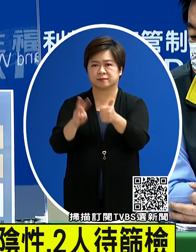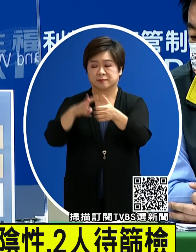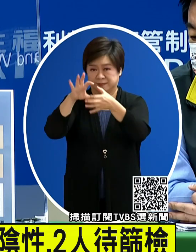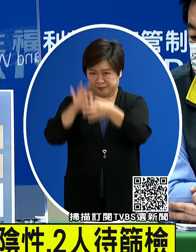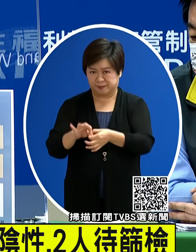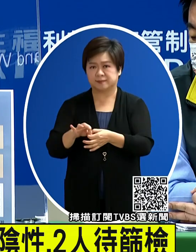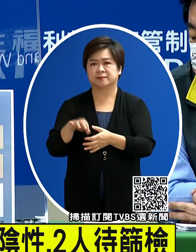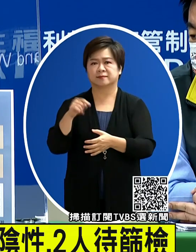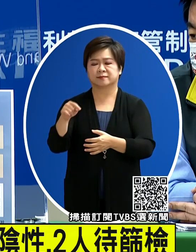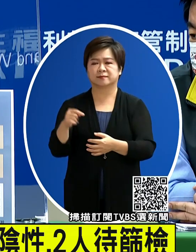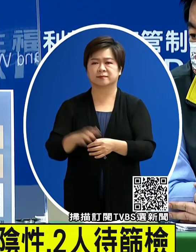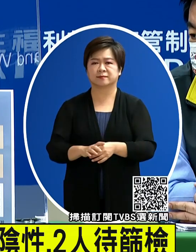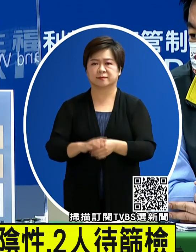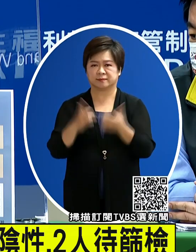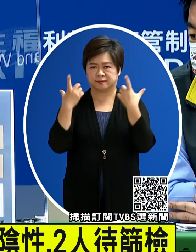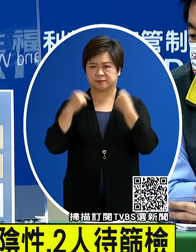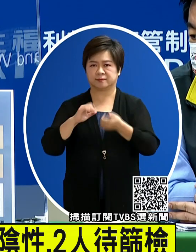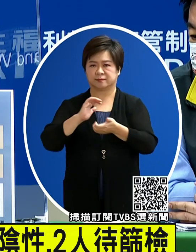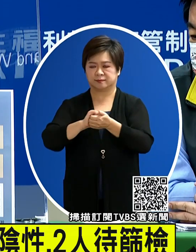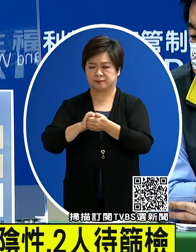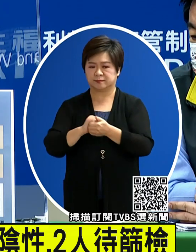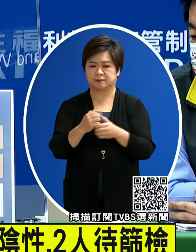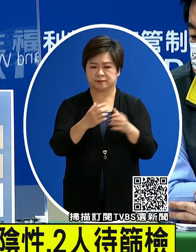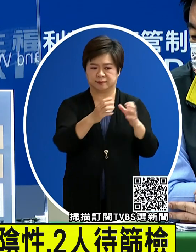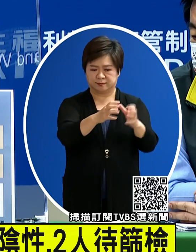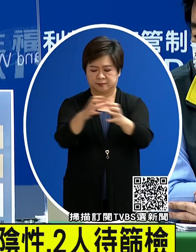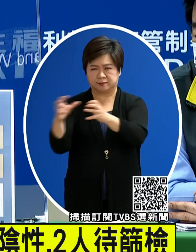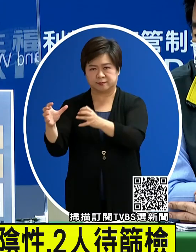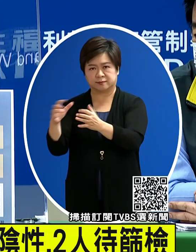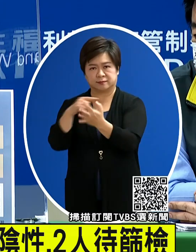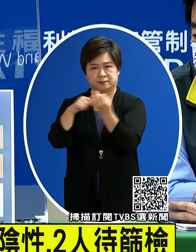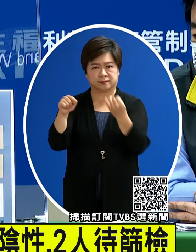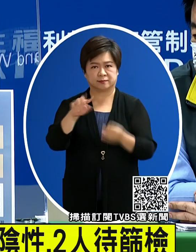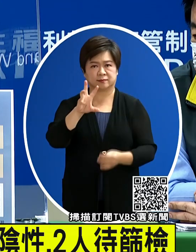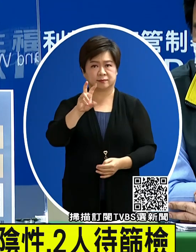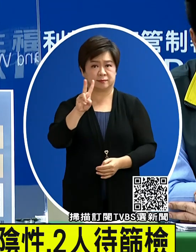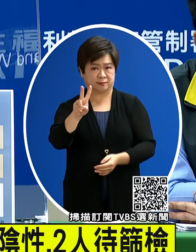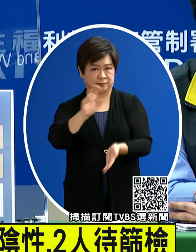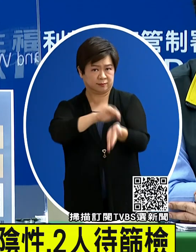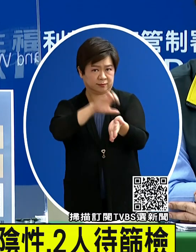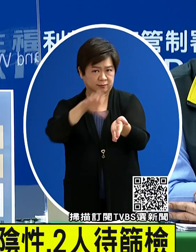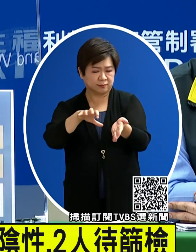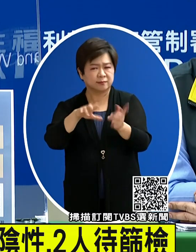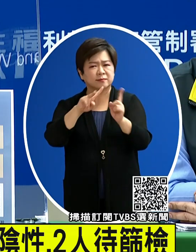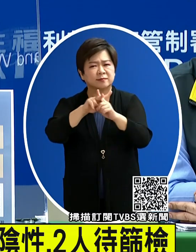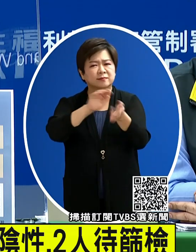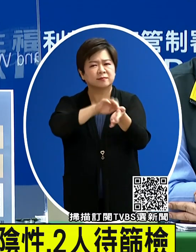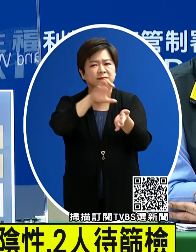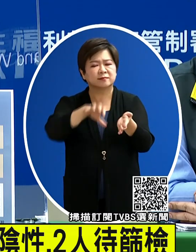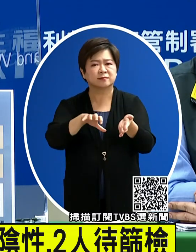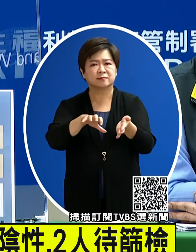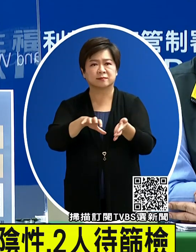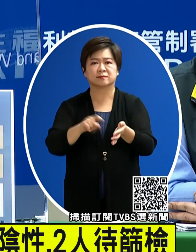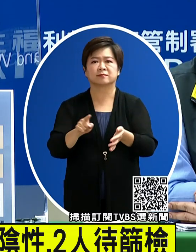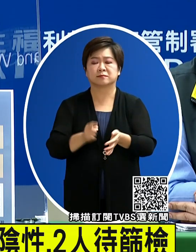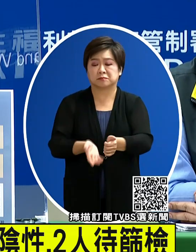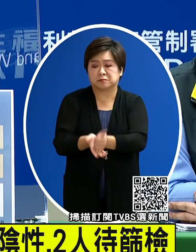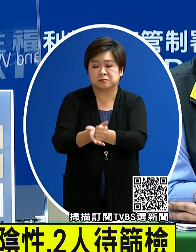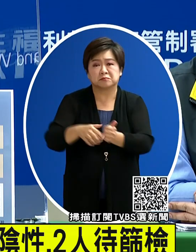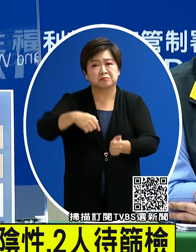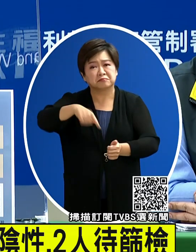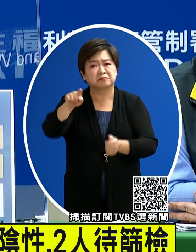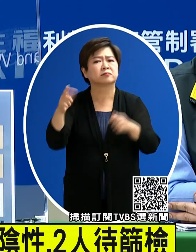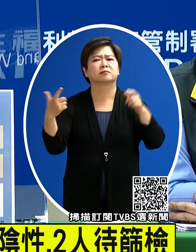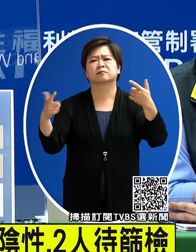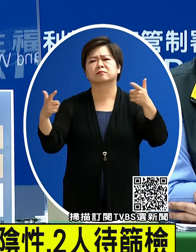点医疗监测是不是总共有82家，那基本上也不是说叫大家赶快去，在那一边的